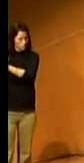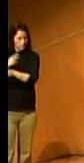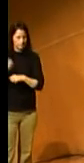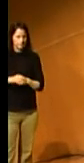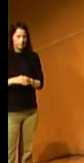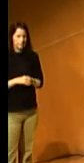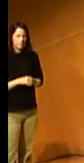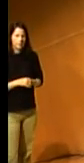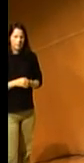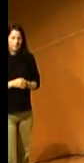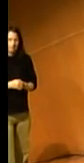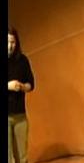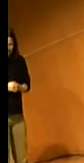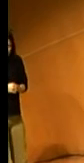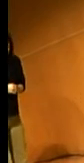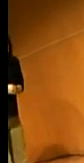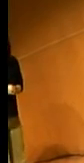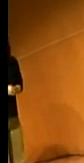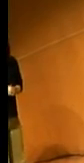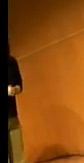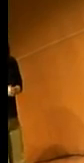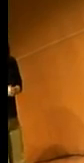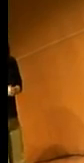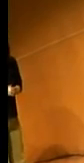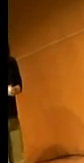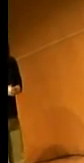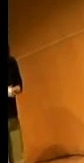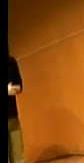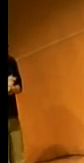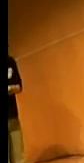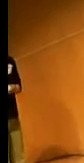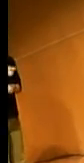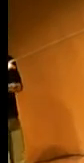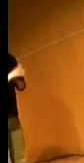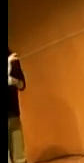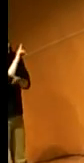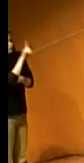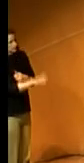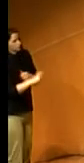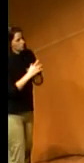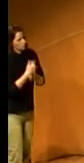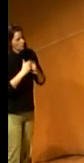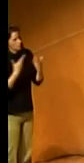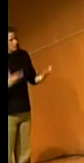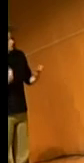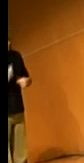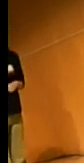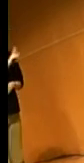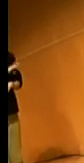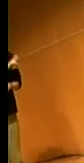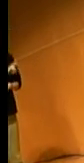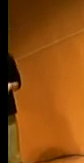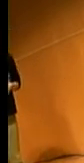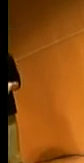question ici. Oui, d'accord. Bon. Alors moi, je suis à la retraite depuis quelques années. J'étais enseignante en maternelle.